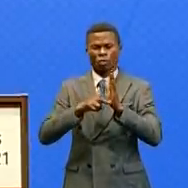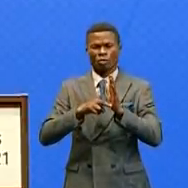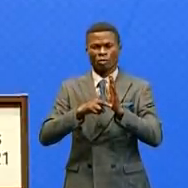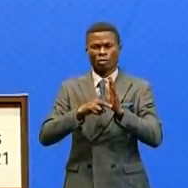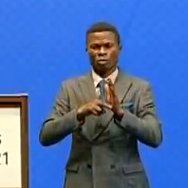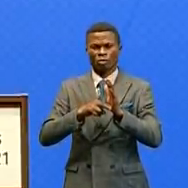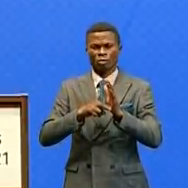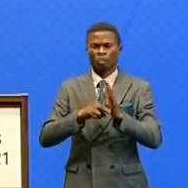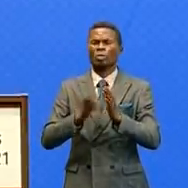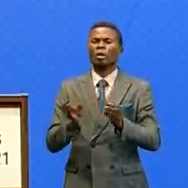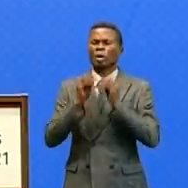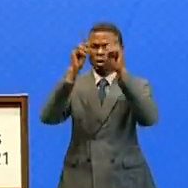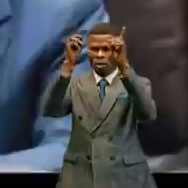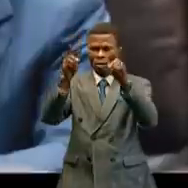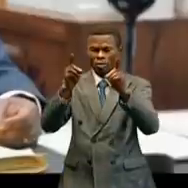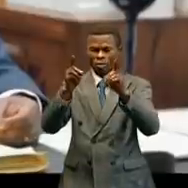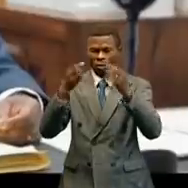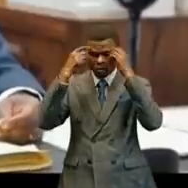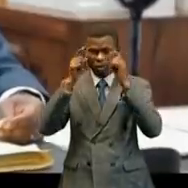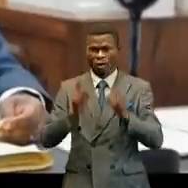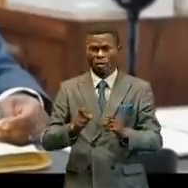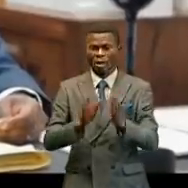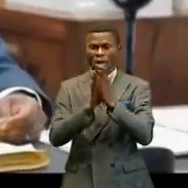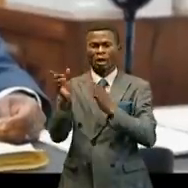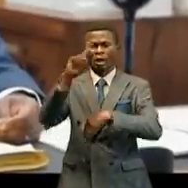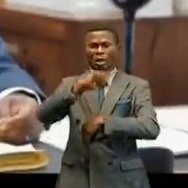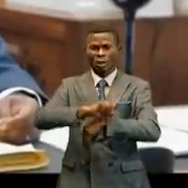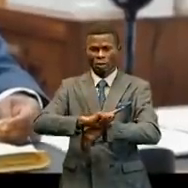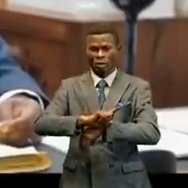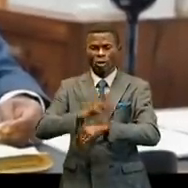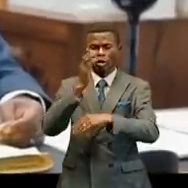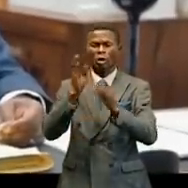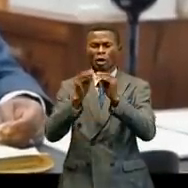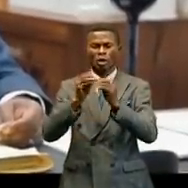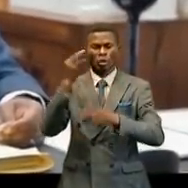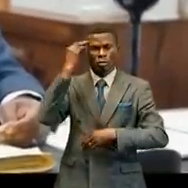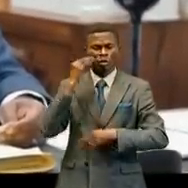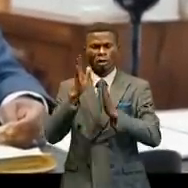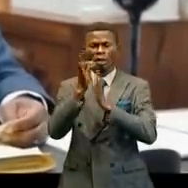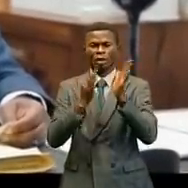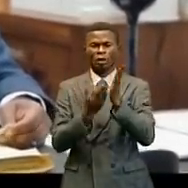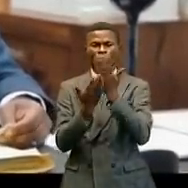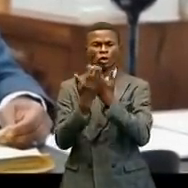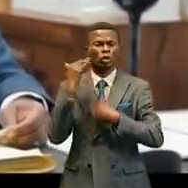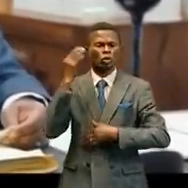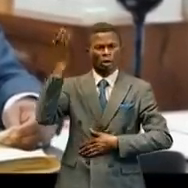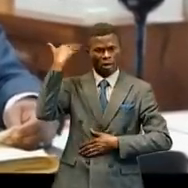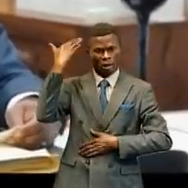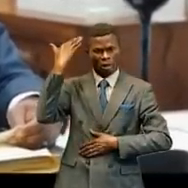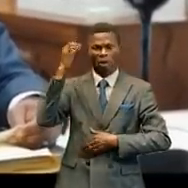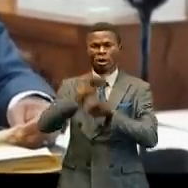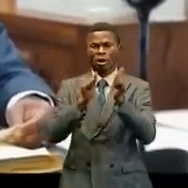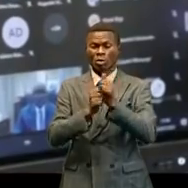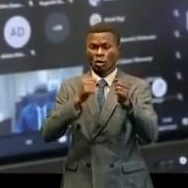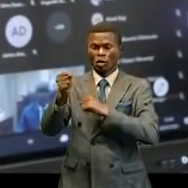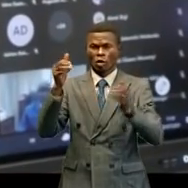de la reconduction des mesures de 15 jours arrêtées au Conseil de ministres du 18 juin dernier à Bounia concernant la